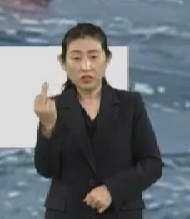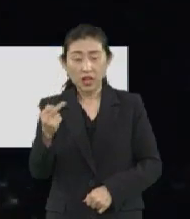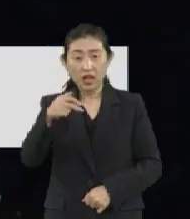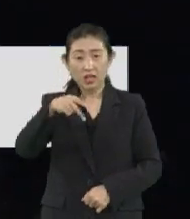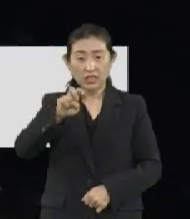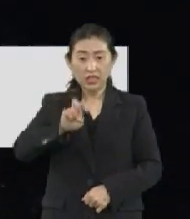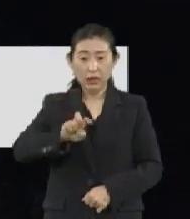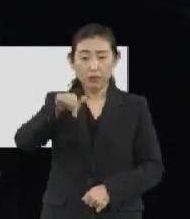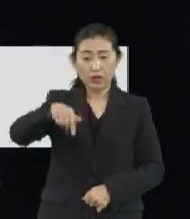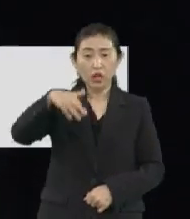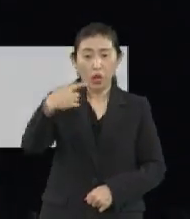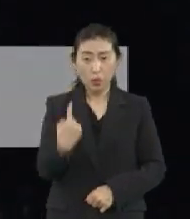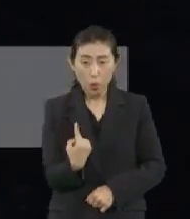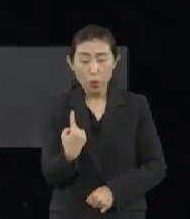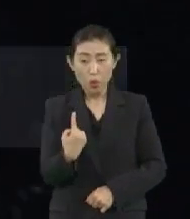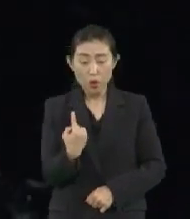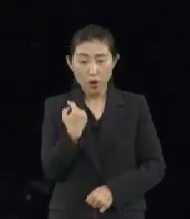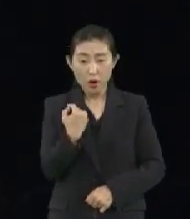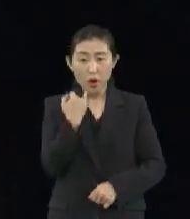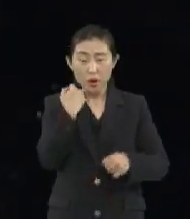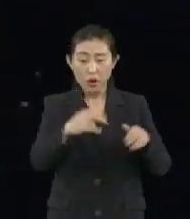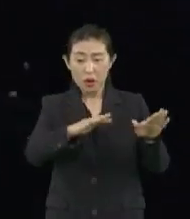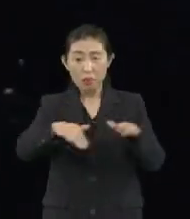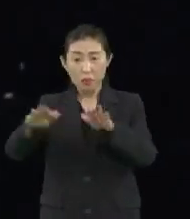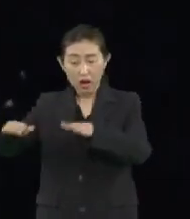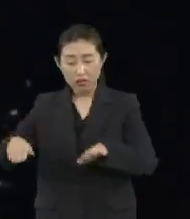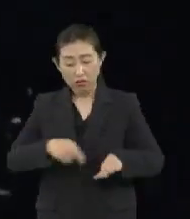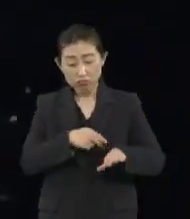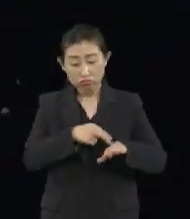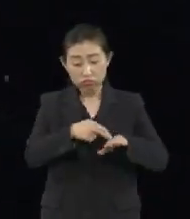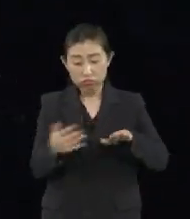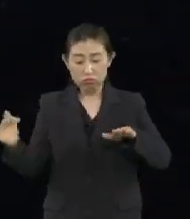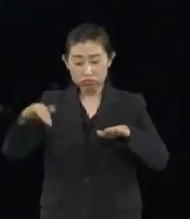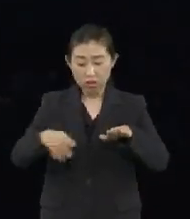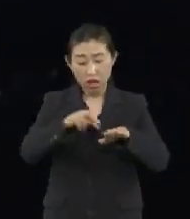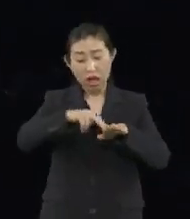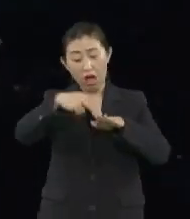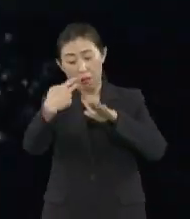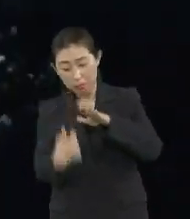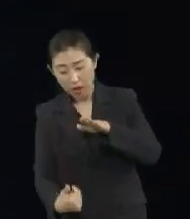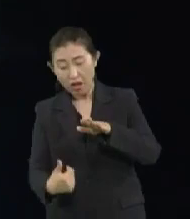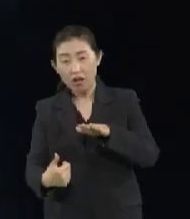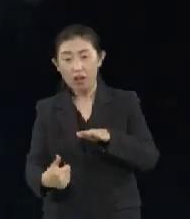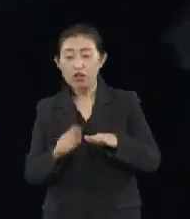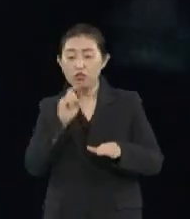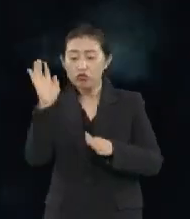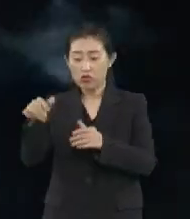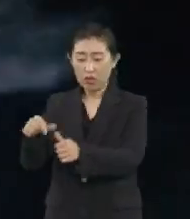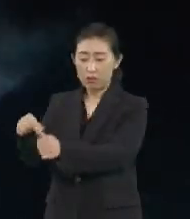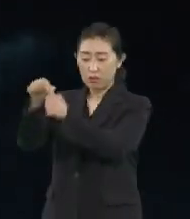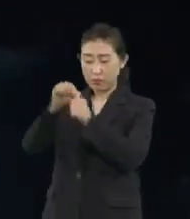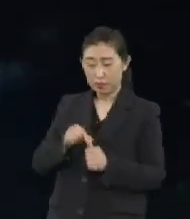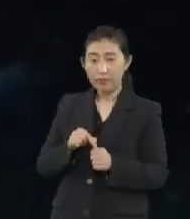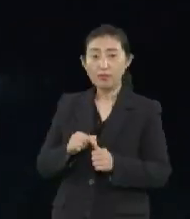삼길포 인근 해안을 걷던 50대 남성이 발을 헛디뎌 물에 빠졌다가 10분 만에 구조됐습니다